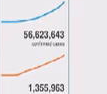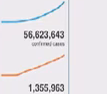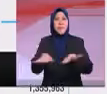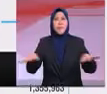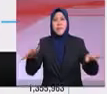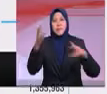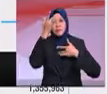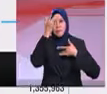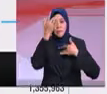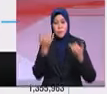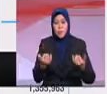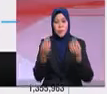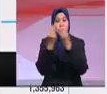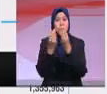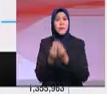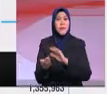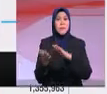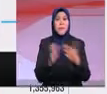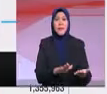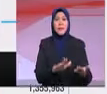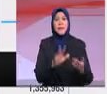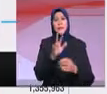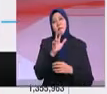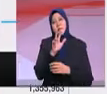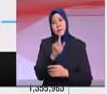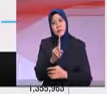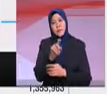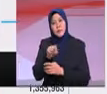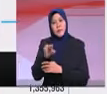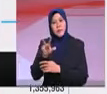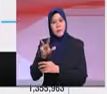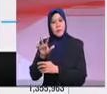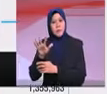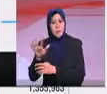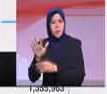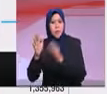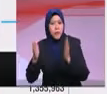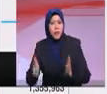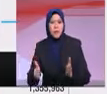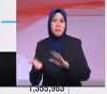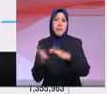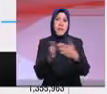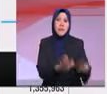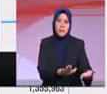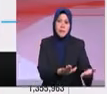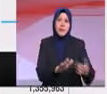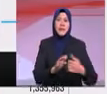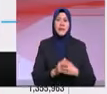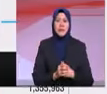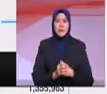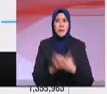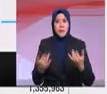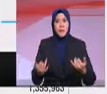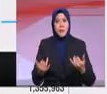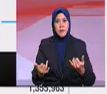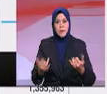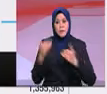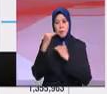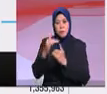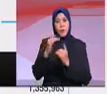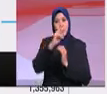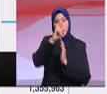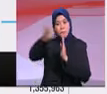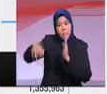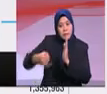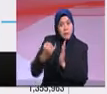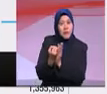dan kadar kematian ialah 1.355 juta orang telah mati. Pada hari ini saja, contohnya tempoh 24